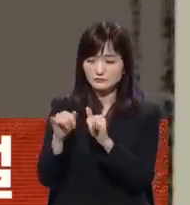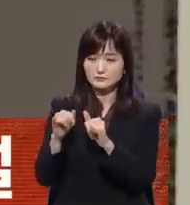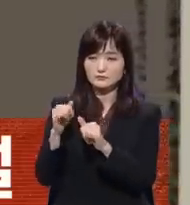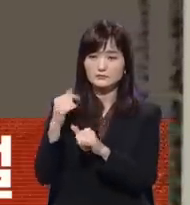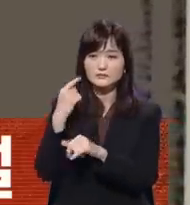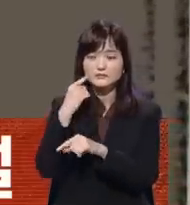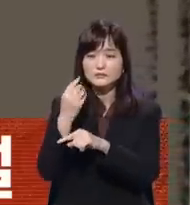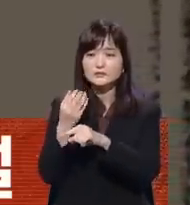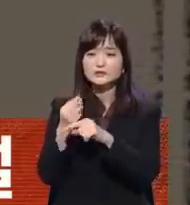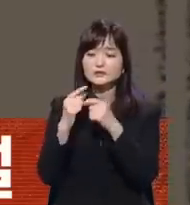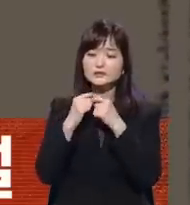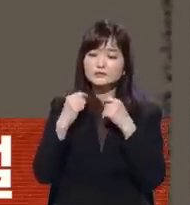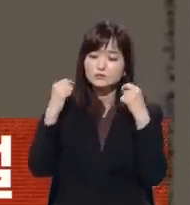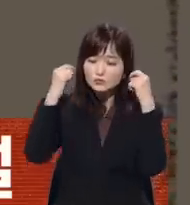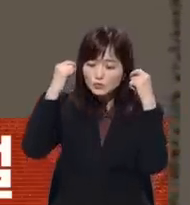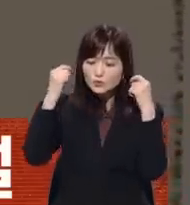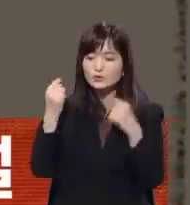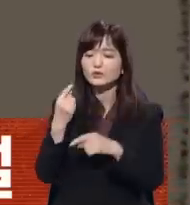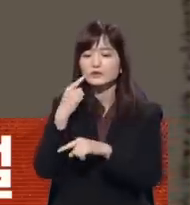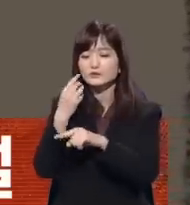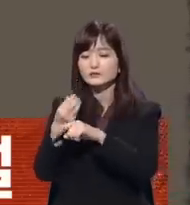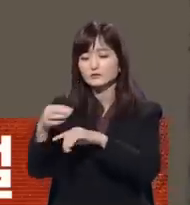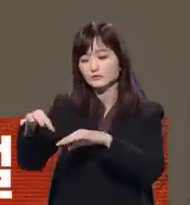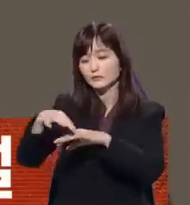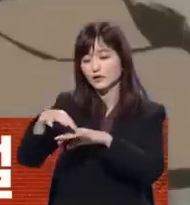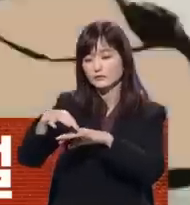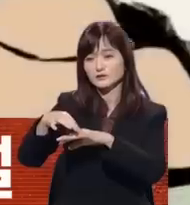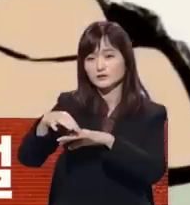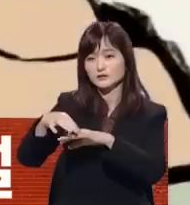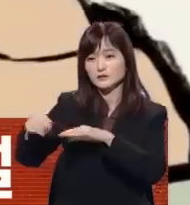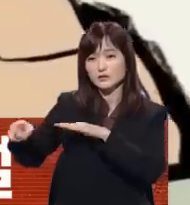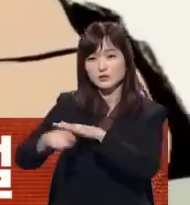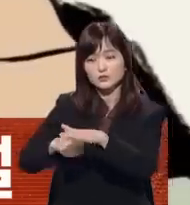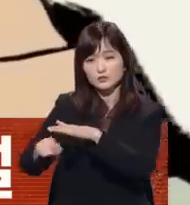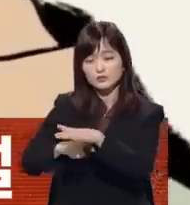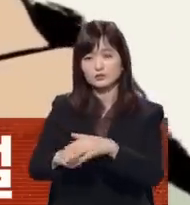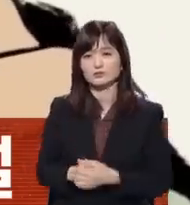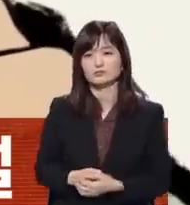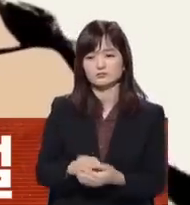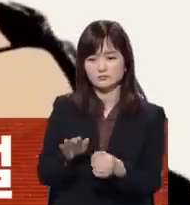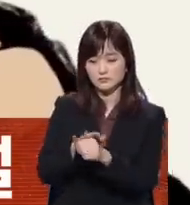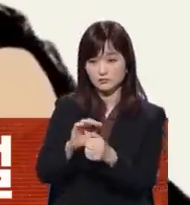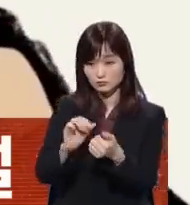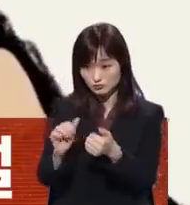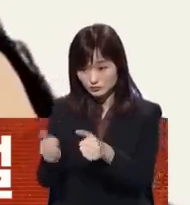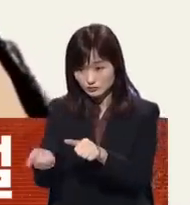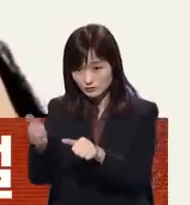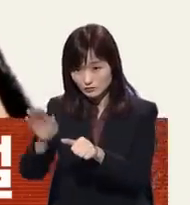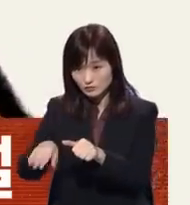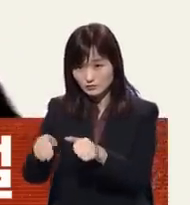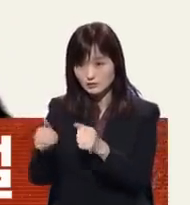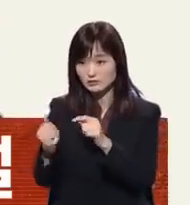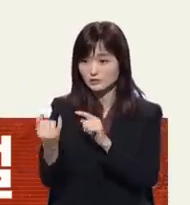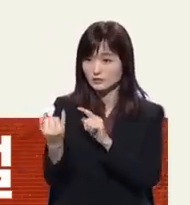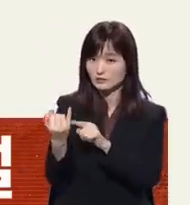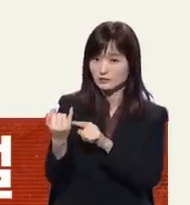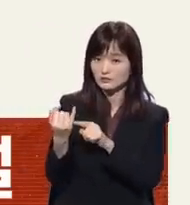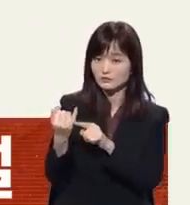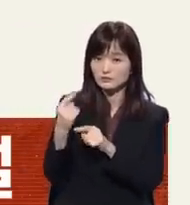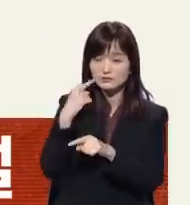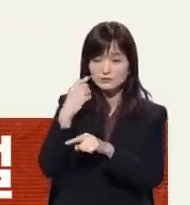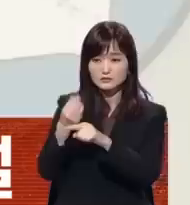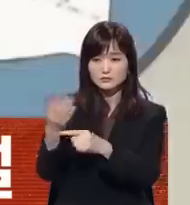목걸이하고 건반지를 훔쳐갔다는 거예요 그러니까 이거는 정사까지 하려고 마음을 먹었는데 피해자의 금붙이를 가지고 도주를 한다